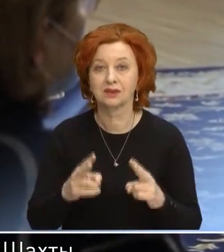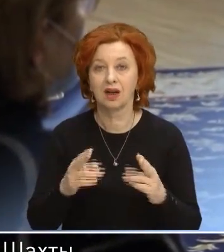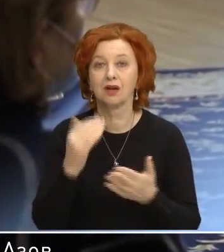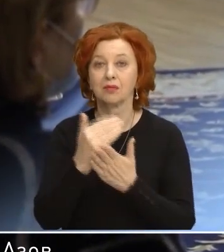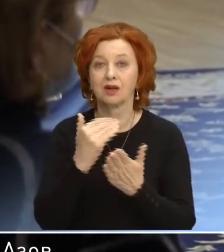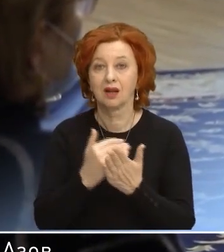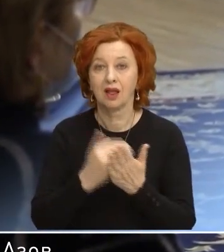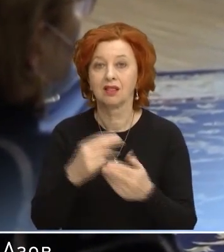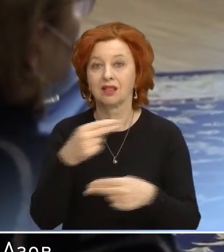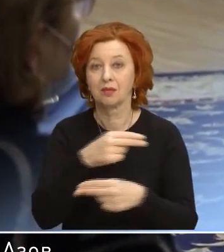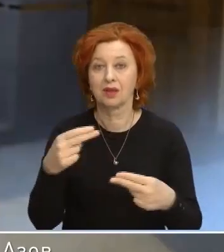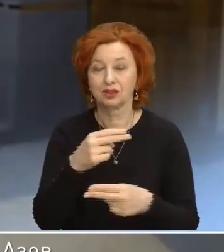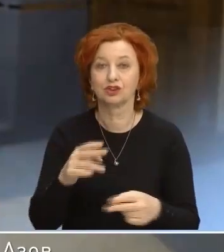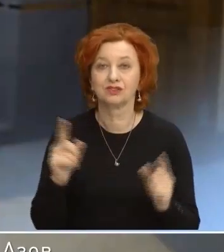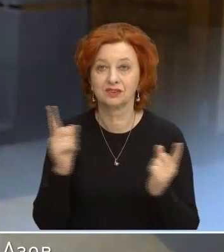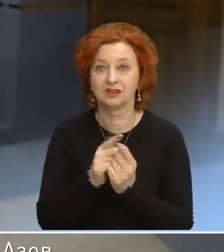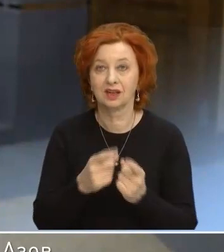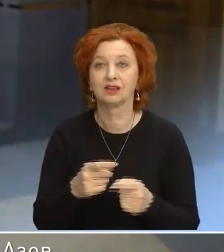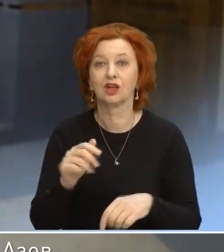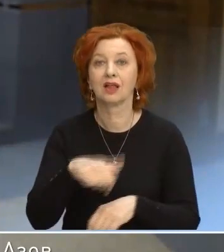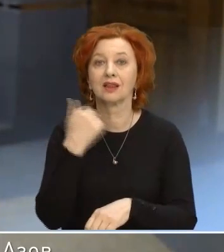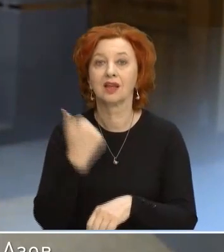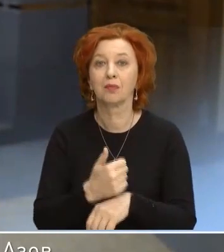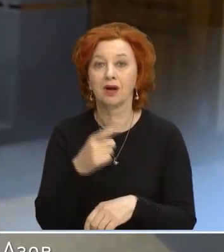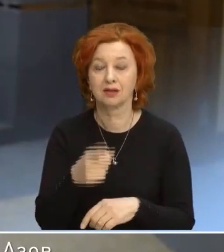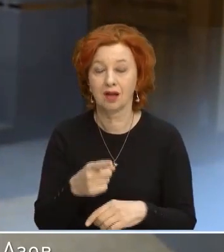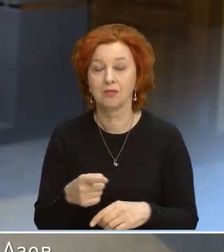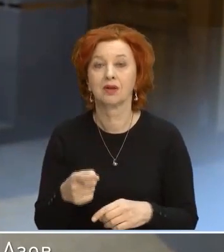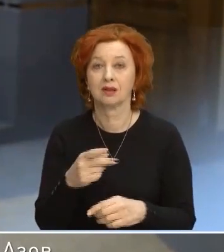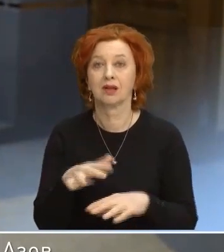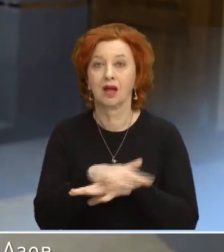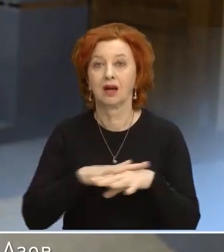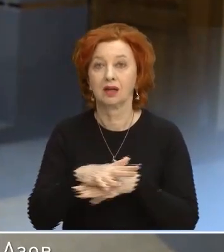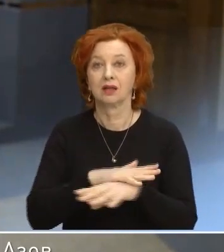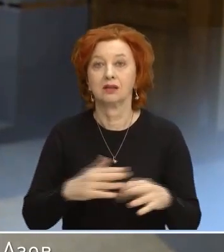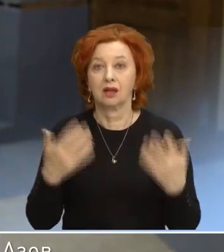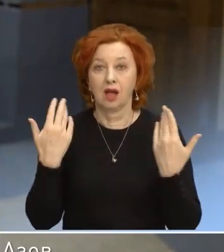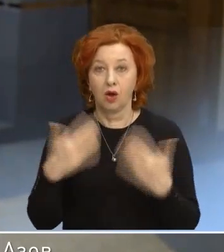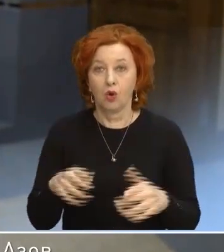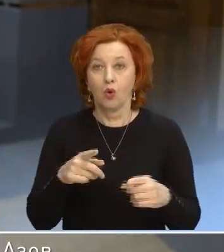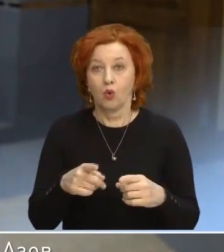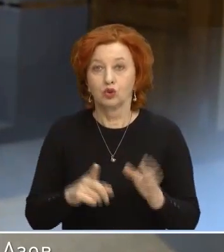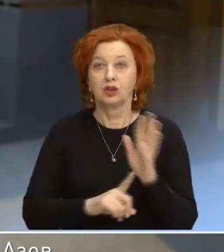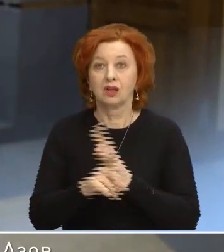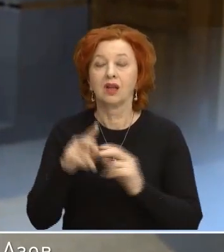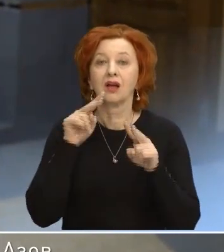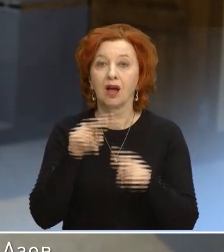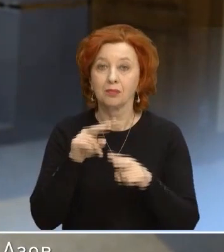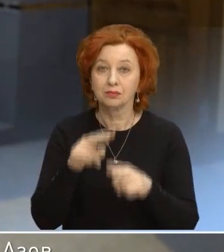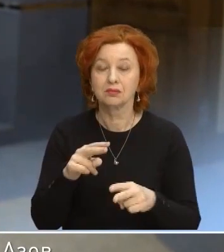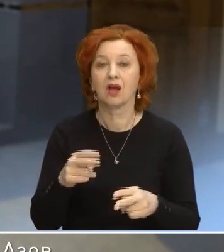и тематические встречи. Департаментом потребительского рынка региона совместно с Роспотребнадзором,